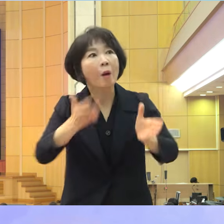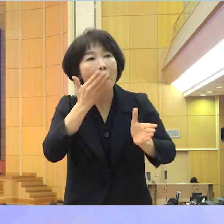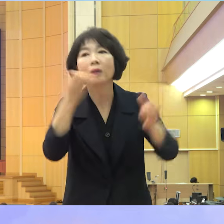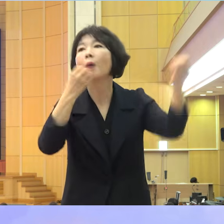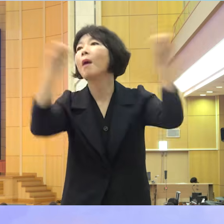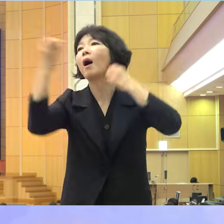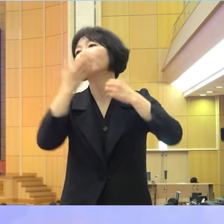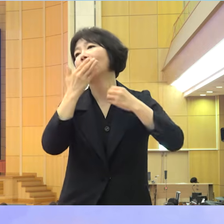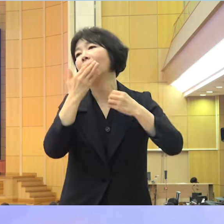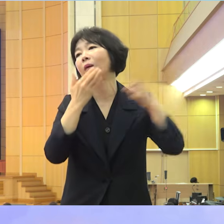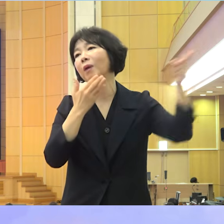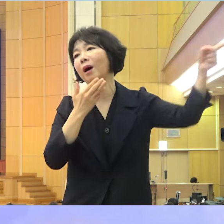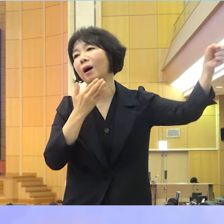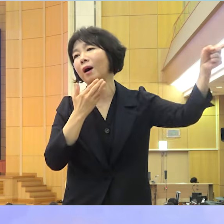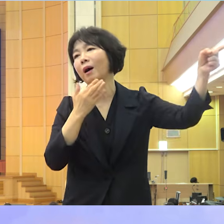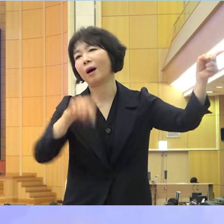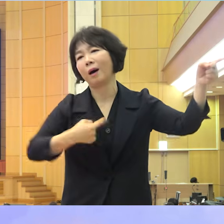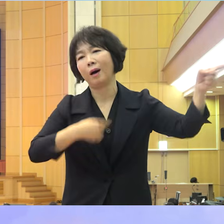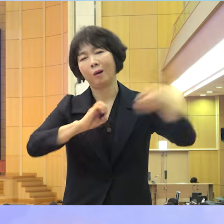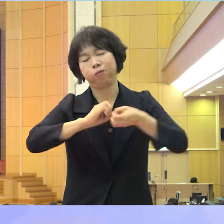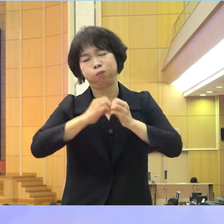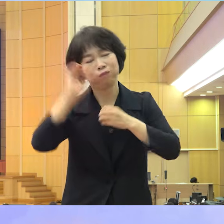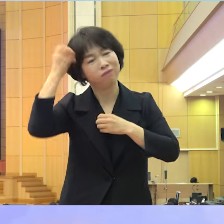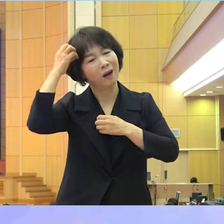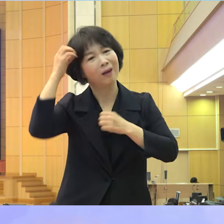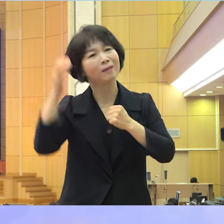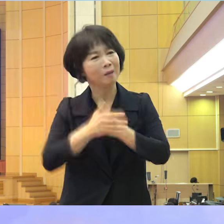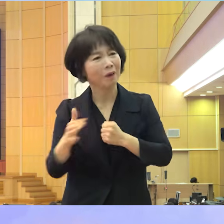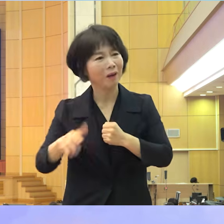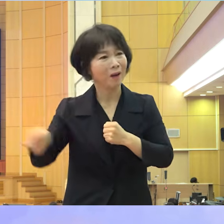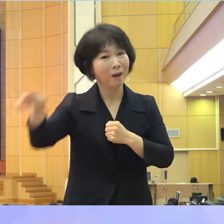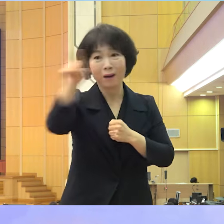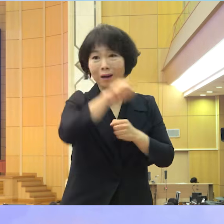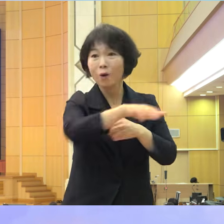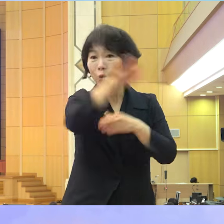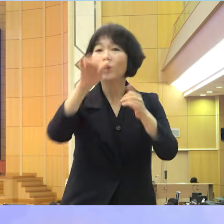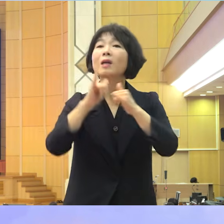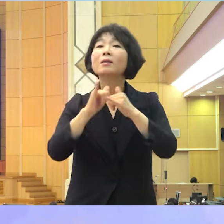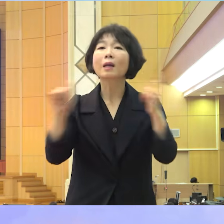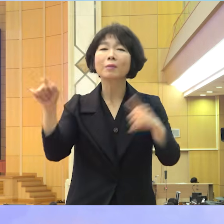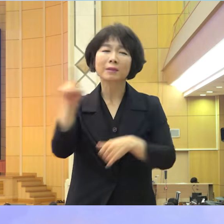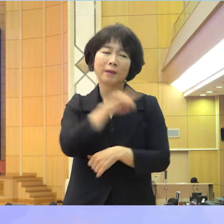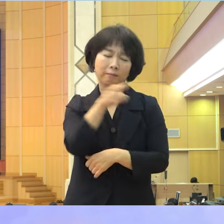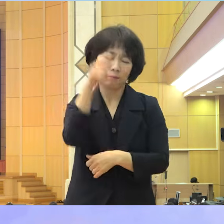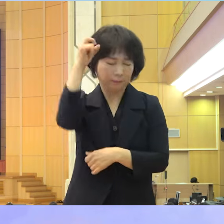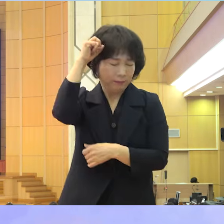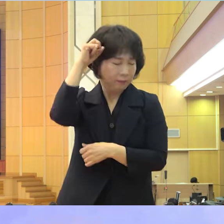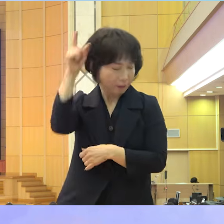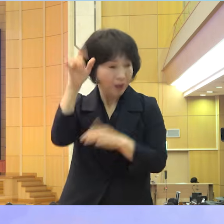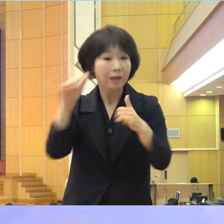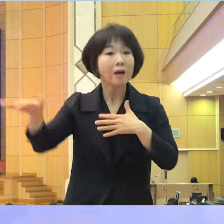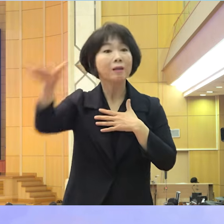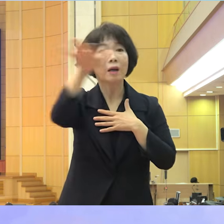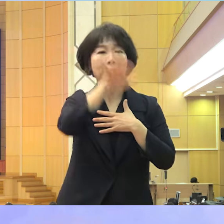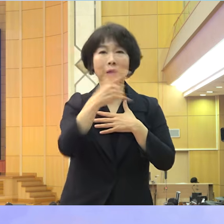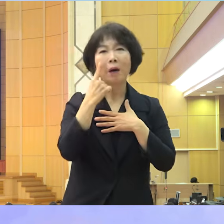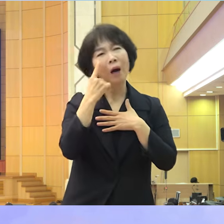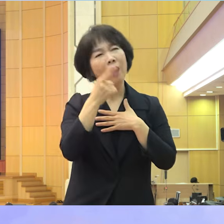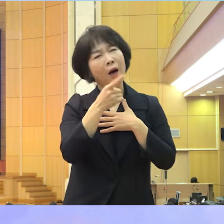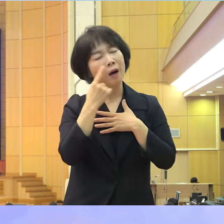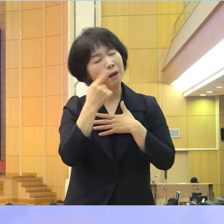만들고 그렇게 살아가니 만물의 영장이요 만물의 으뜸이라고 하는 사람이